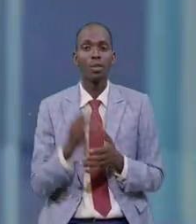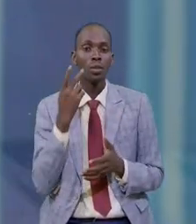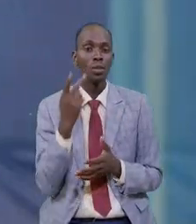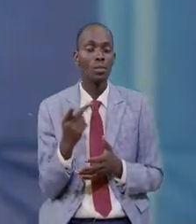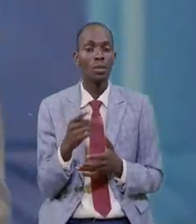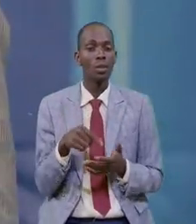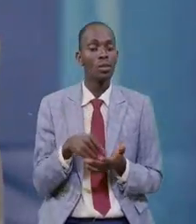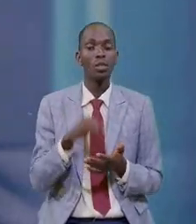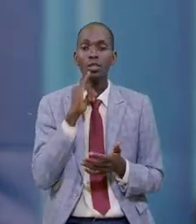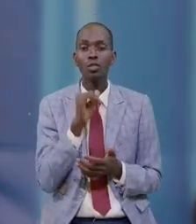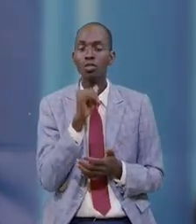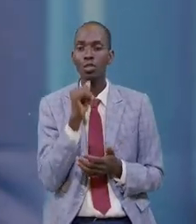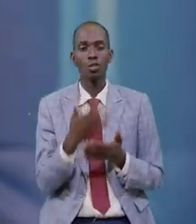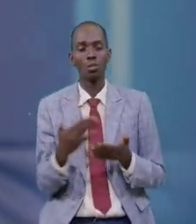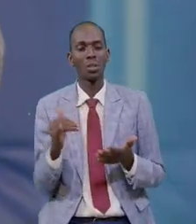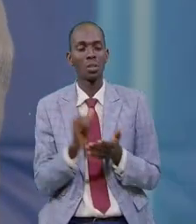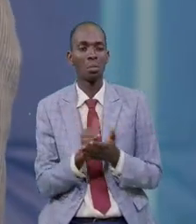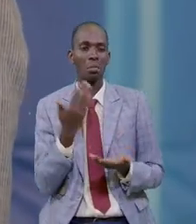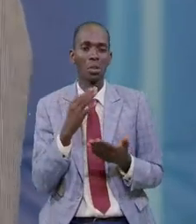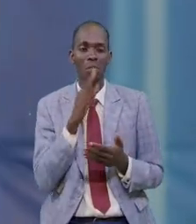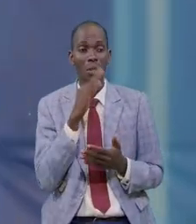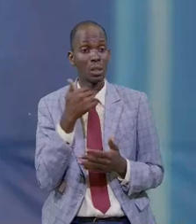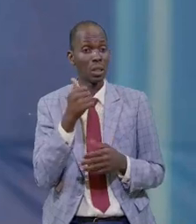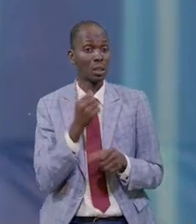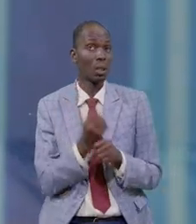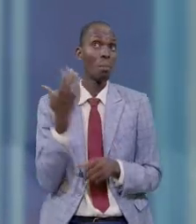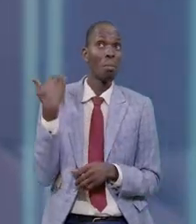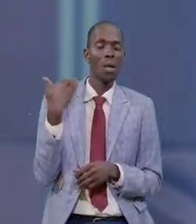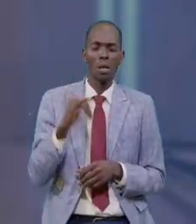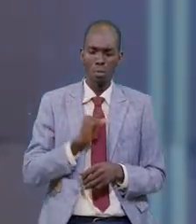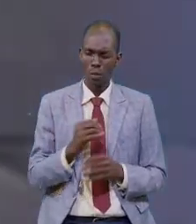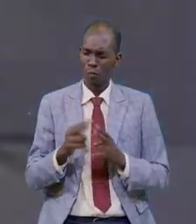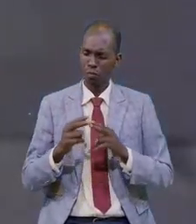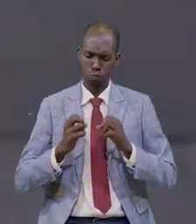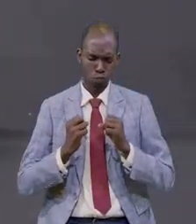c'est pas quelque chose qui vous dit au 10 ans passés je tenais